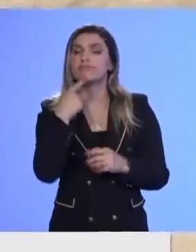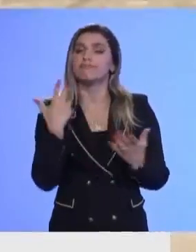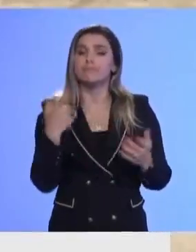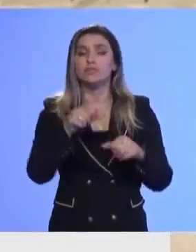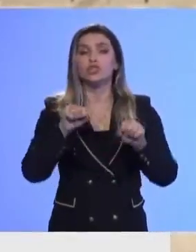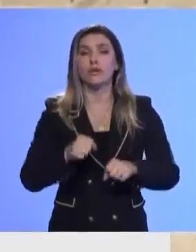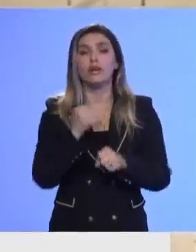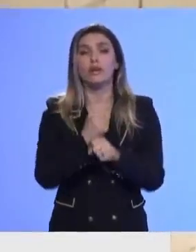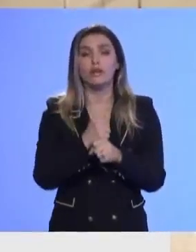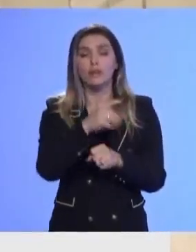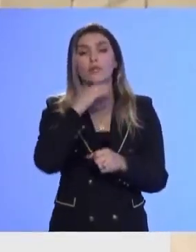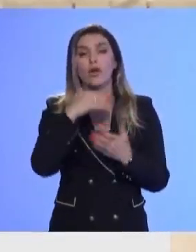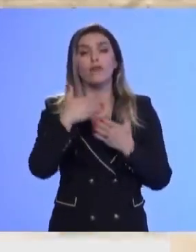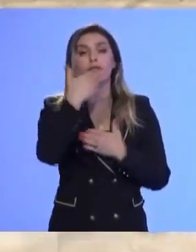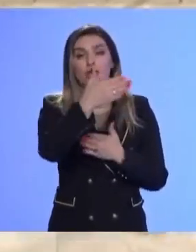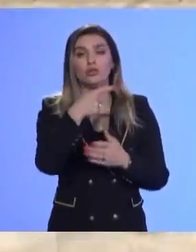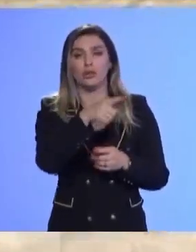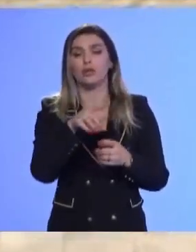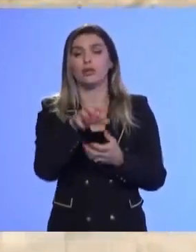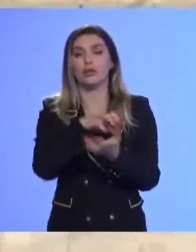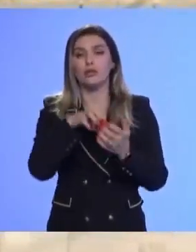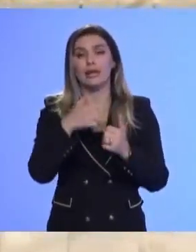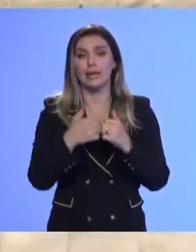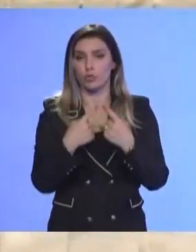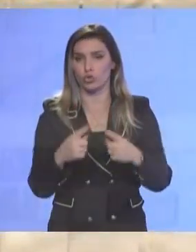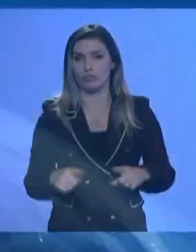krimin e organizuar në veri të vendit.